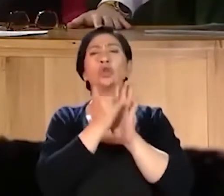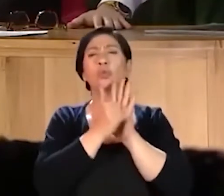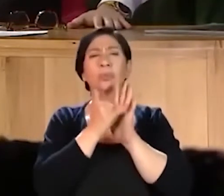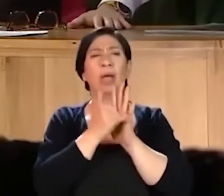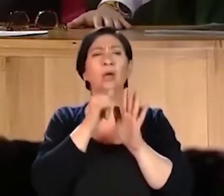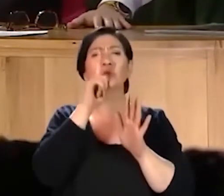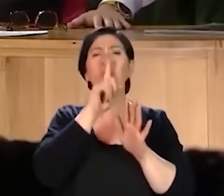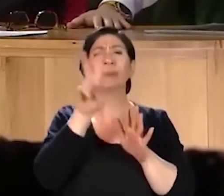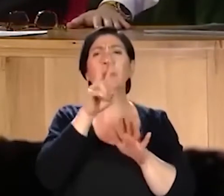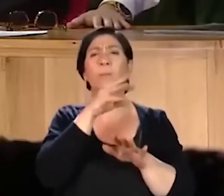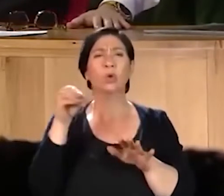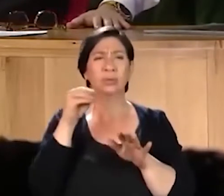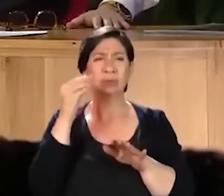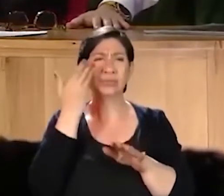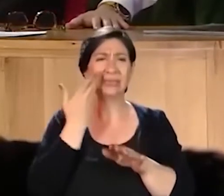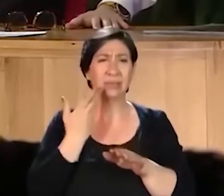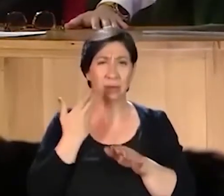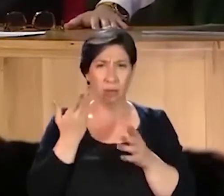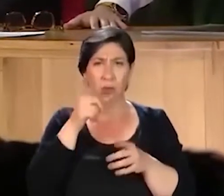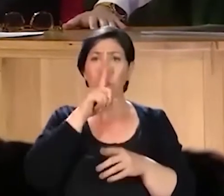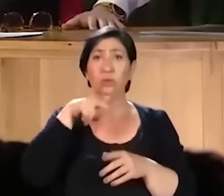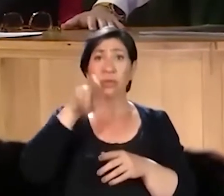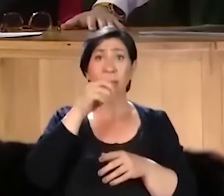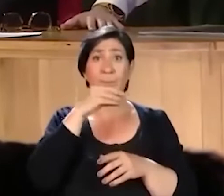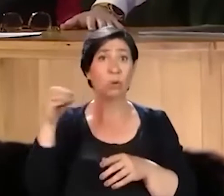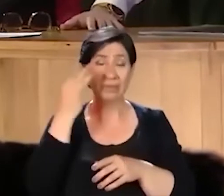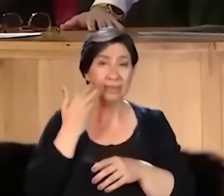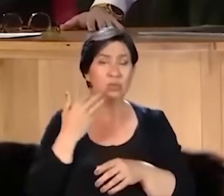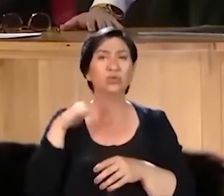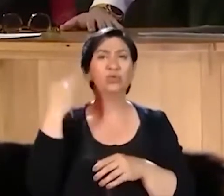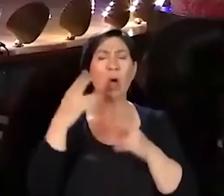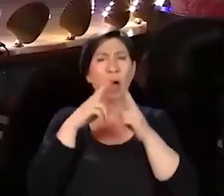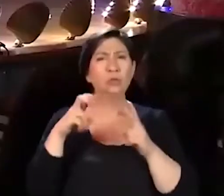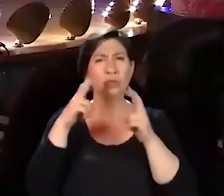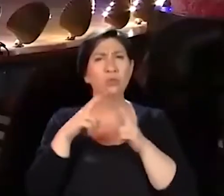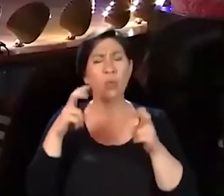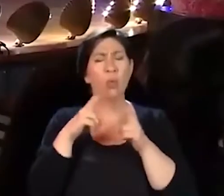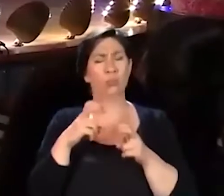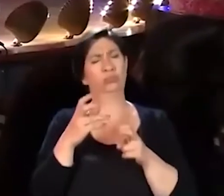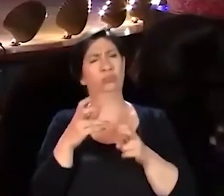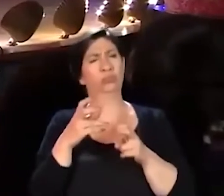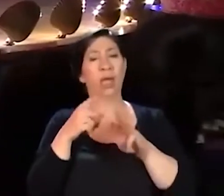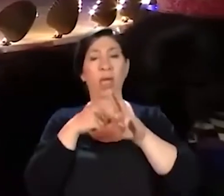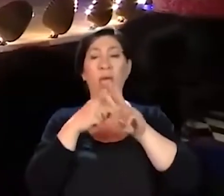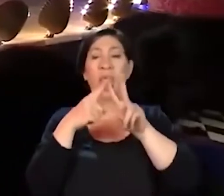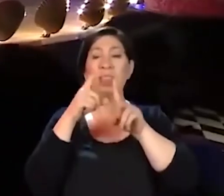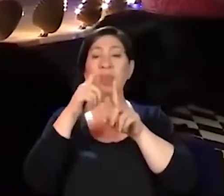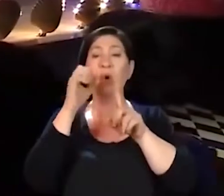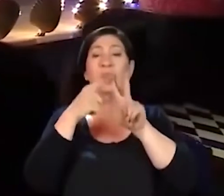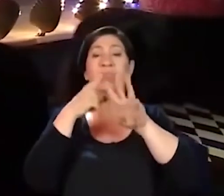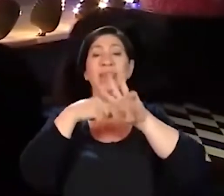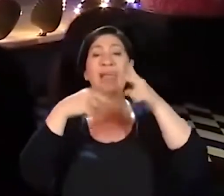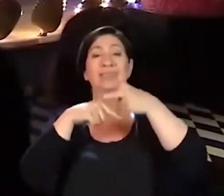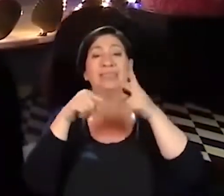120 milyondu hemen 180 milyon izlendi sonra araştırılıyor bakılıyor ki Endonezya da izlenmiş 60